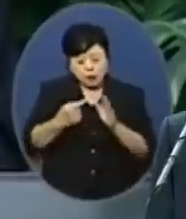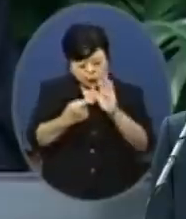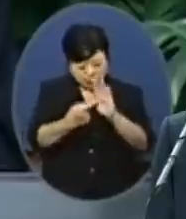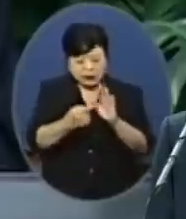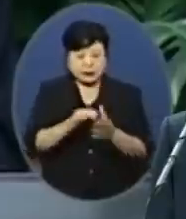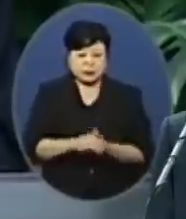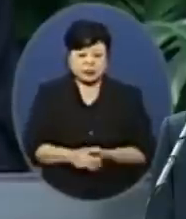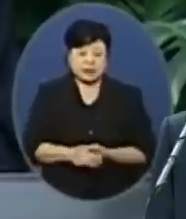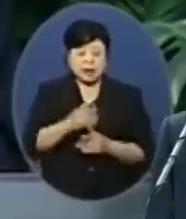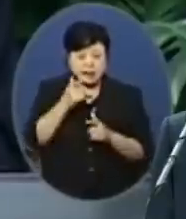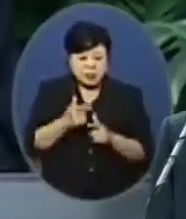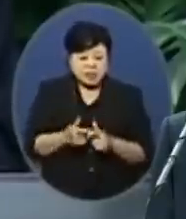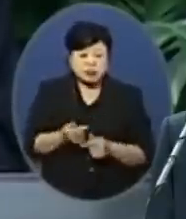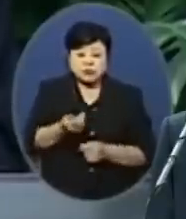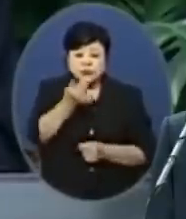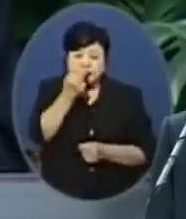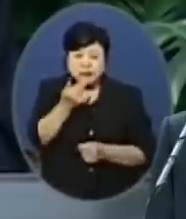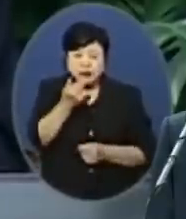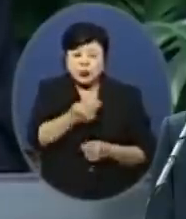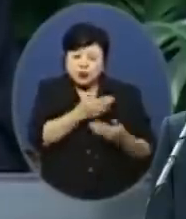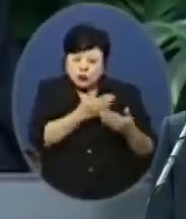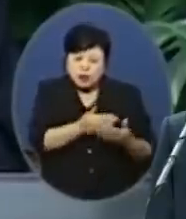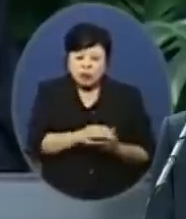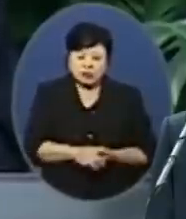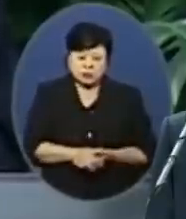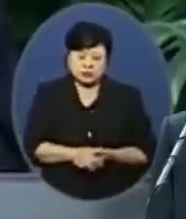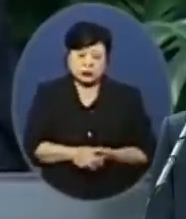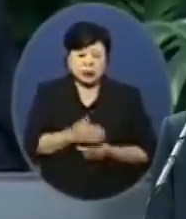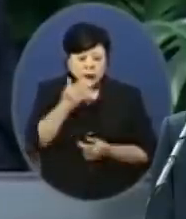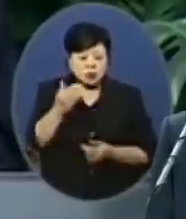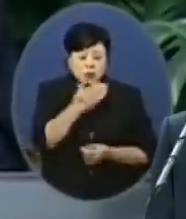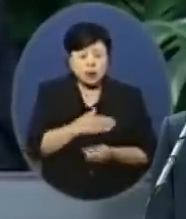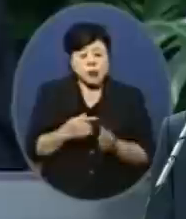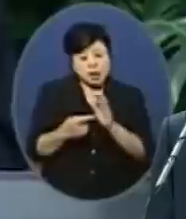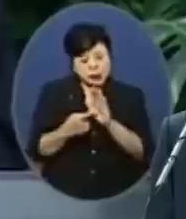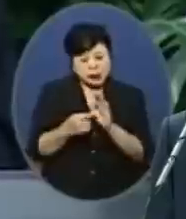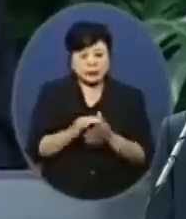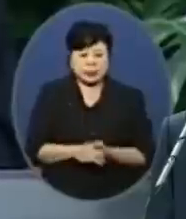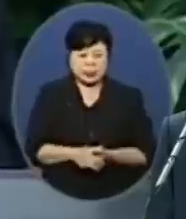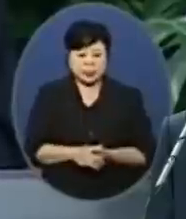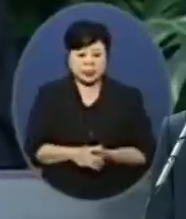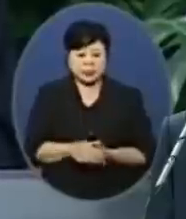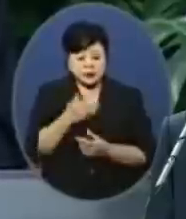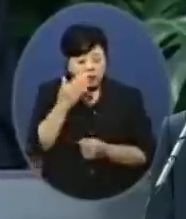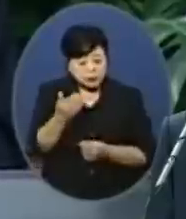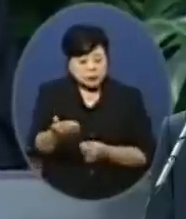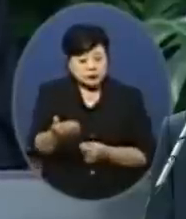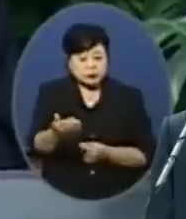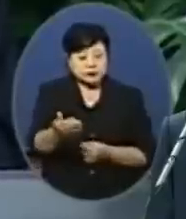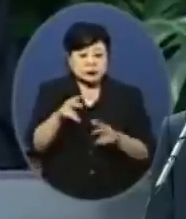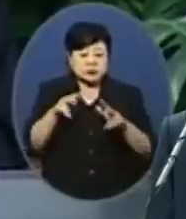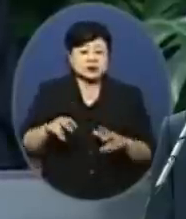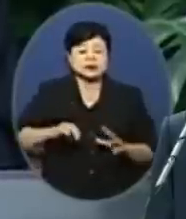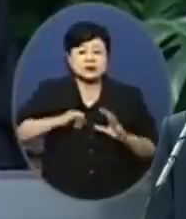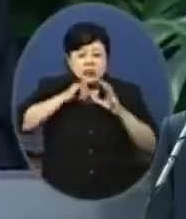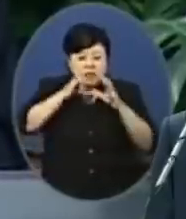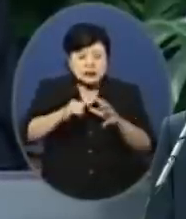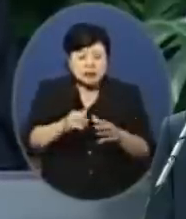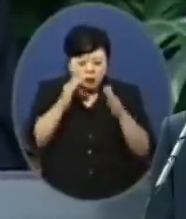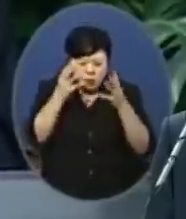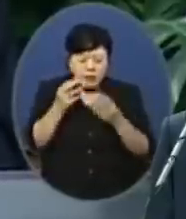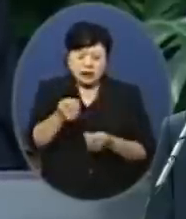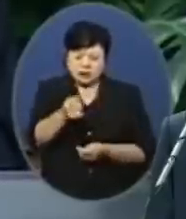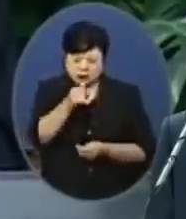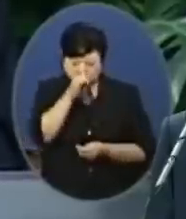하려면 예수님의 생명은 얼마나 귀한 것입니까? 그것이 여러분 몸에 나타나는 것입니다. 여러분 이 세상에 공부를